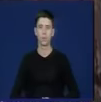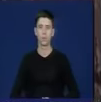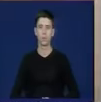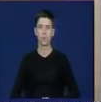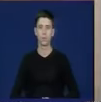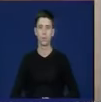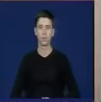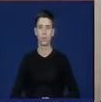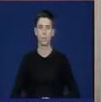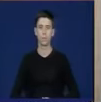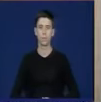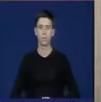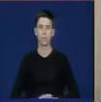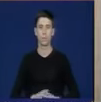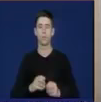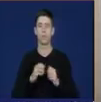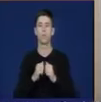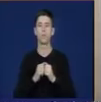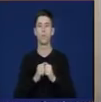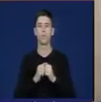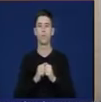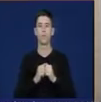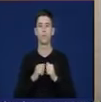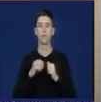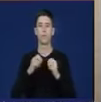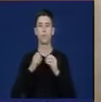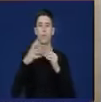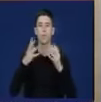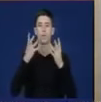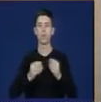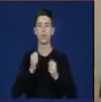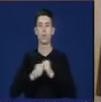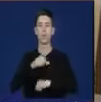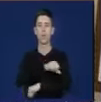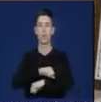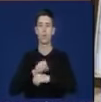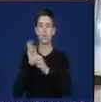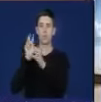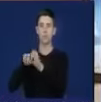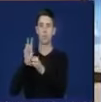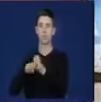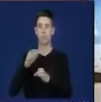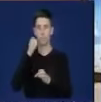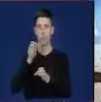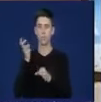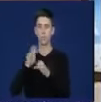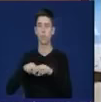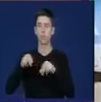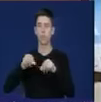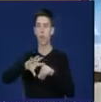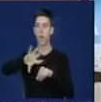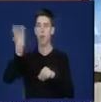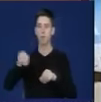diyarım. General da öz dağıtıdır, sizlə ayında 15 gün illər ermənilərin içərisində olardı. Qarış-qarış o torpaqlar